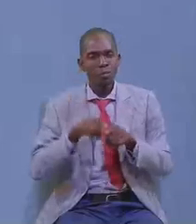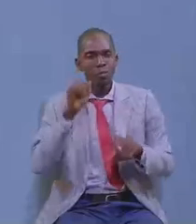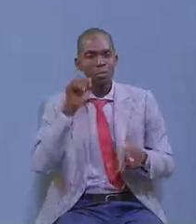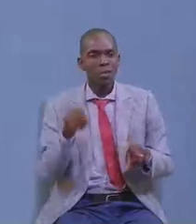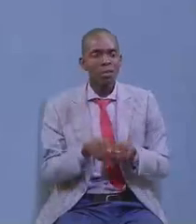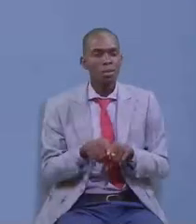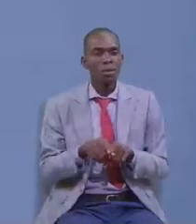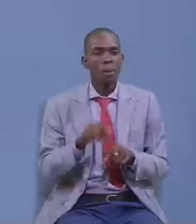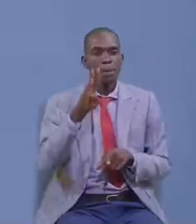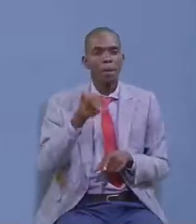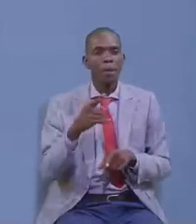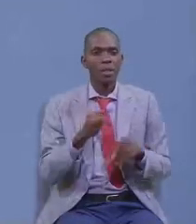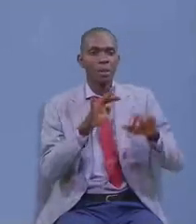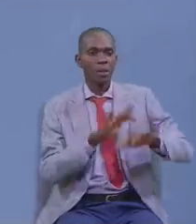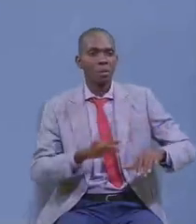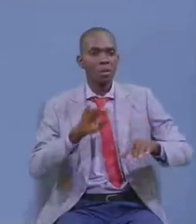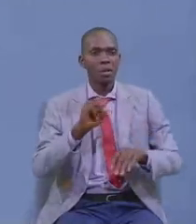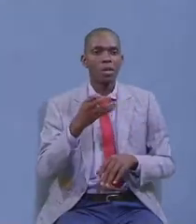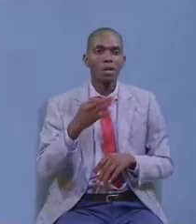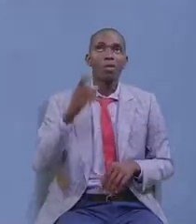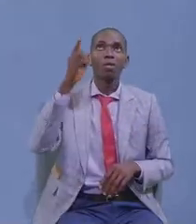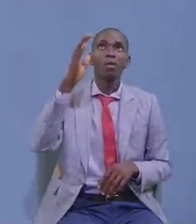par les compassions de Dieu,